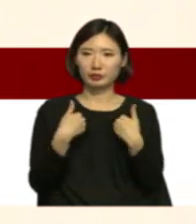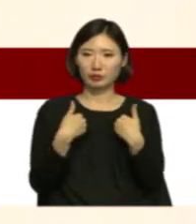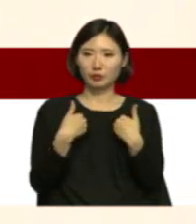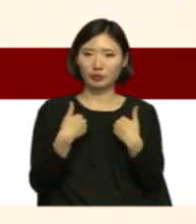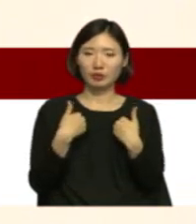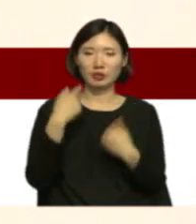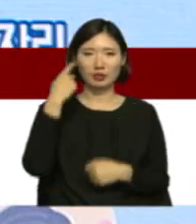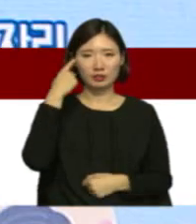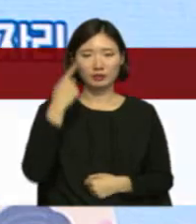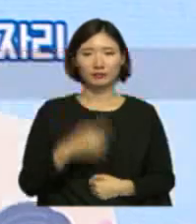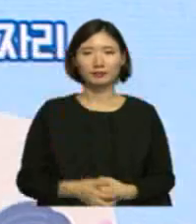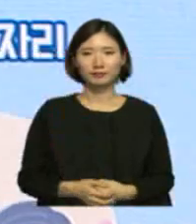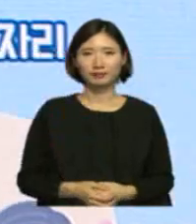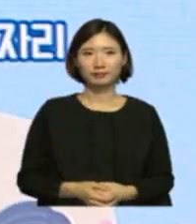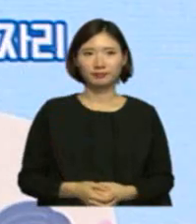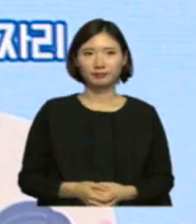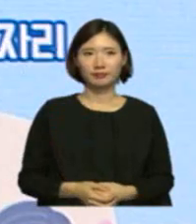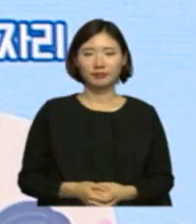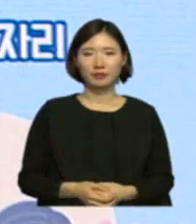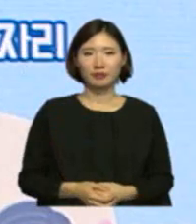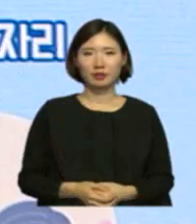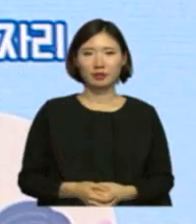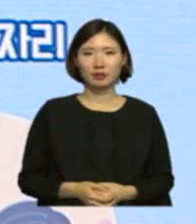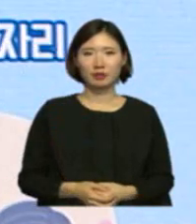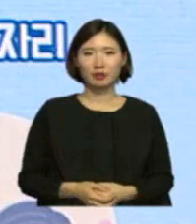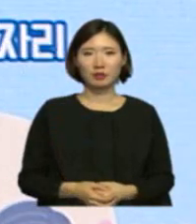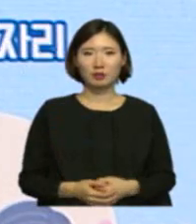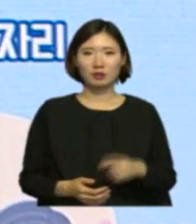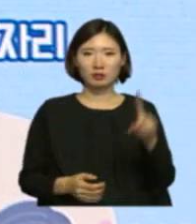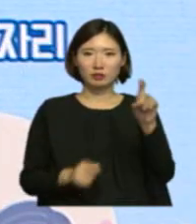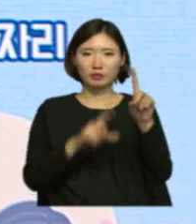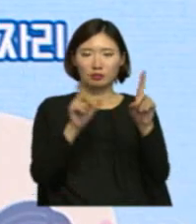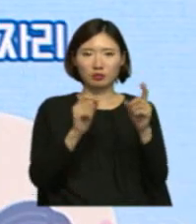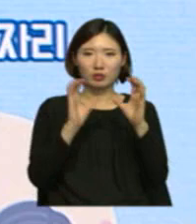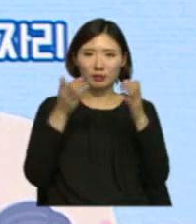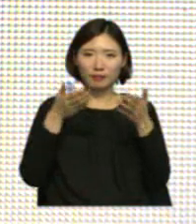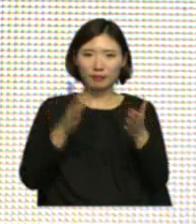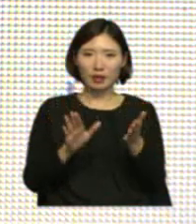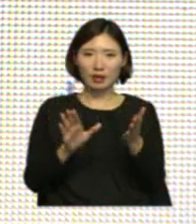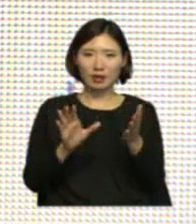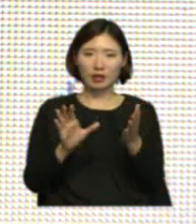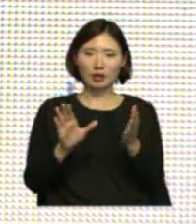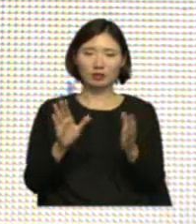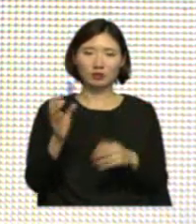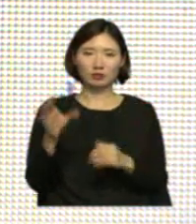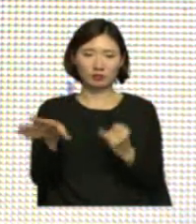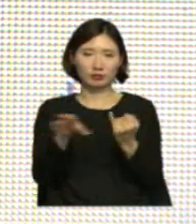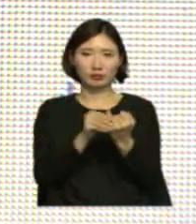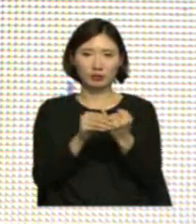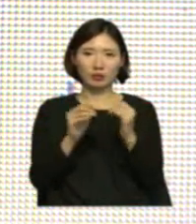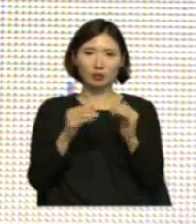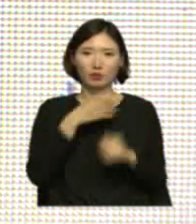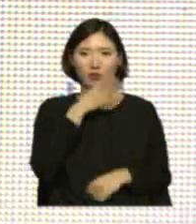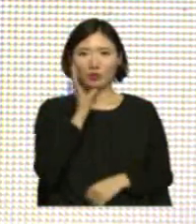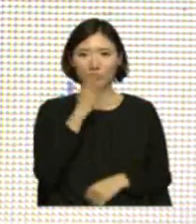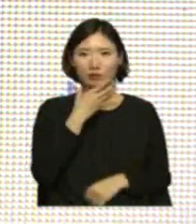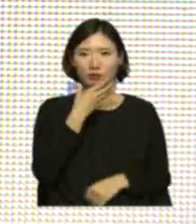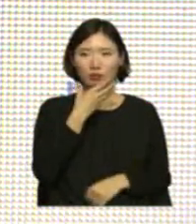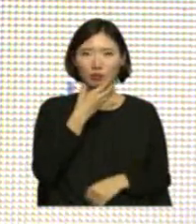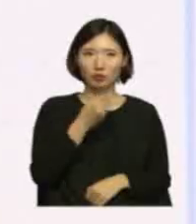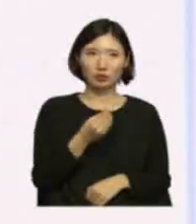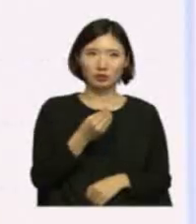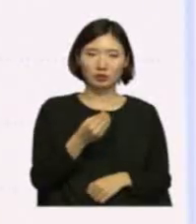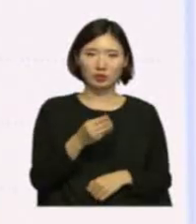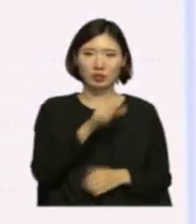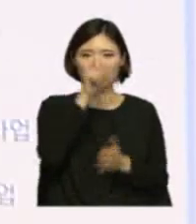생각을 해봤습니다. 한편 성북구는 이달부터 임신과 출산 그리고 어르신 복지까지 모든 생애